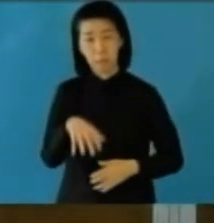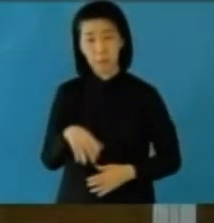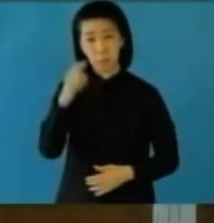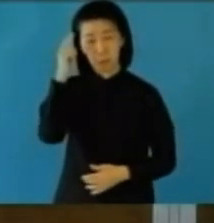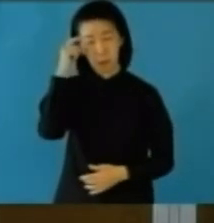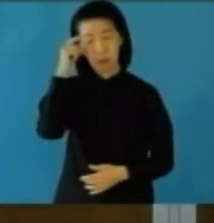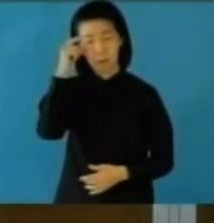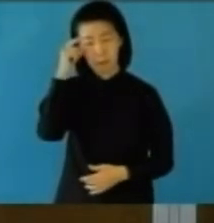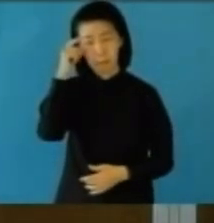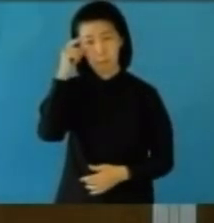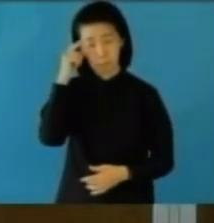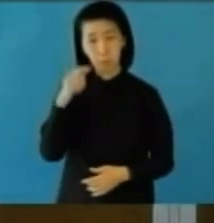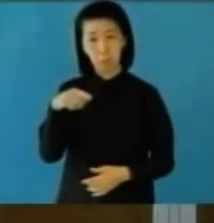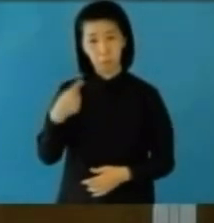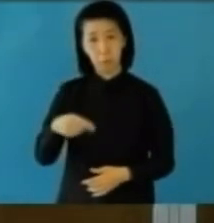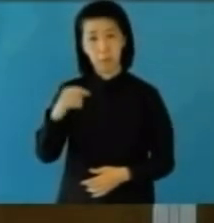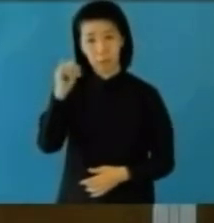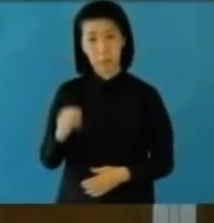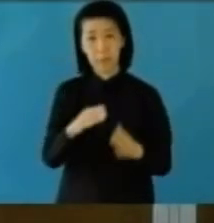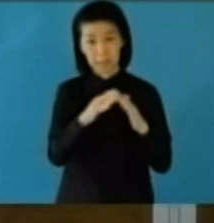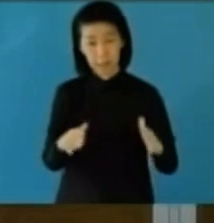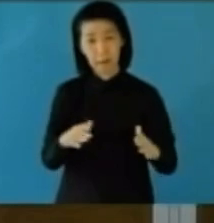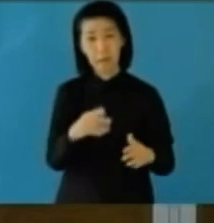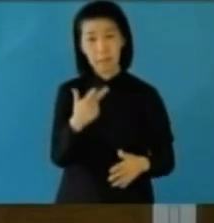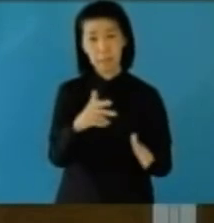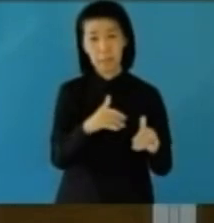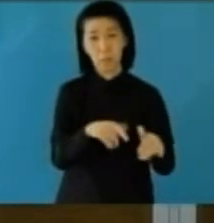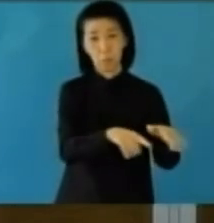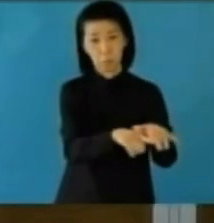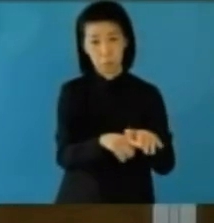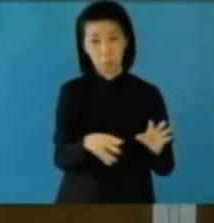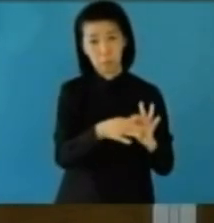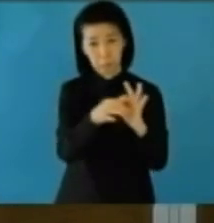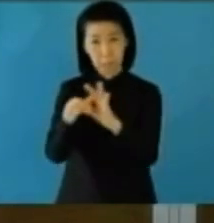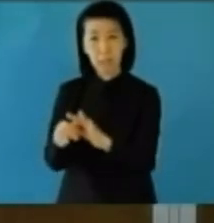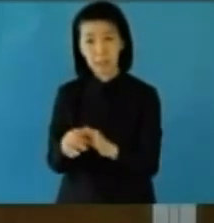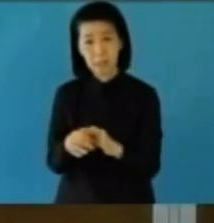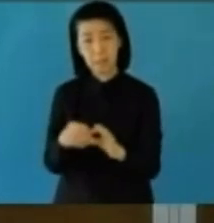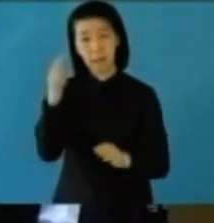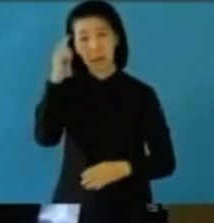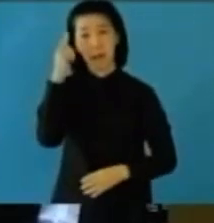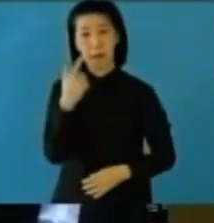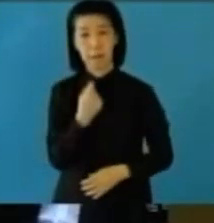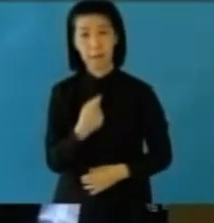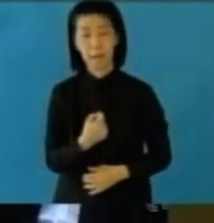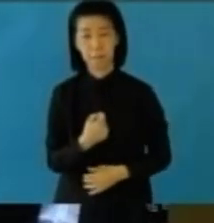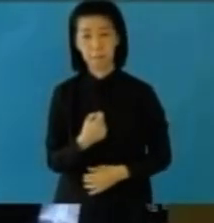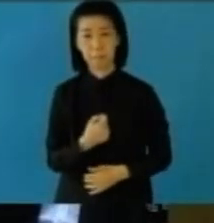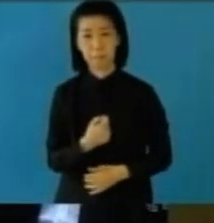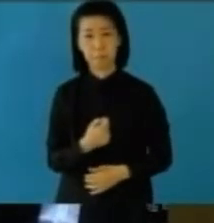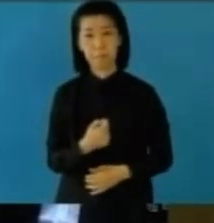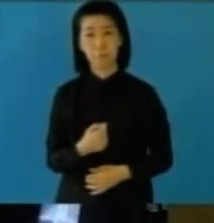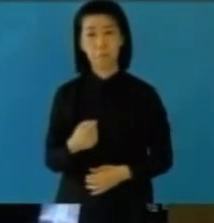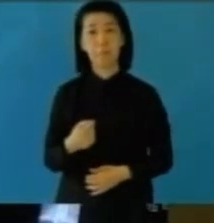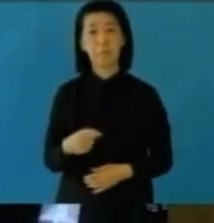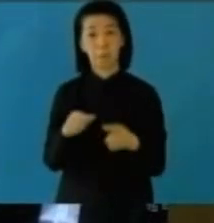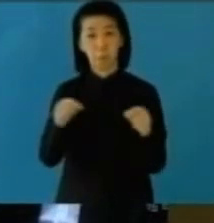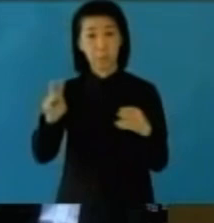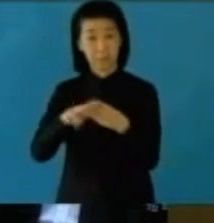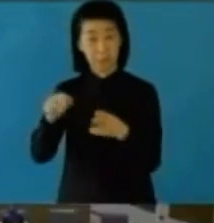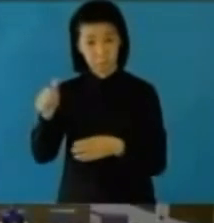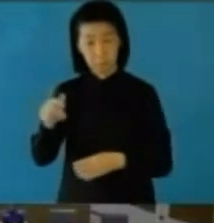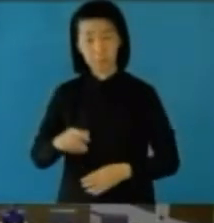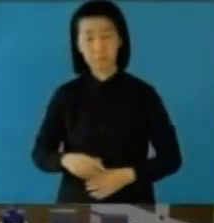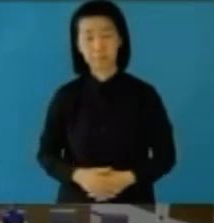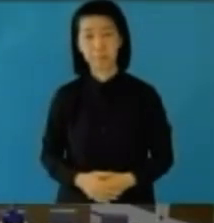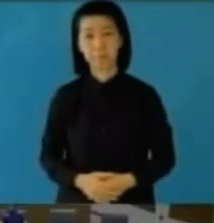も教育委員会また市町村とも連携して検討していきたいと思います。 長田康秀君。